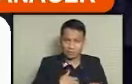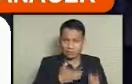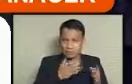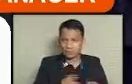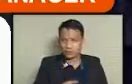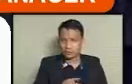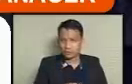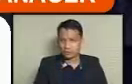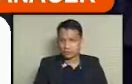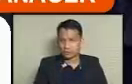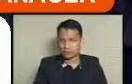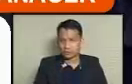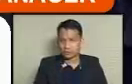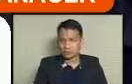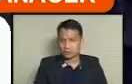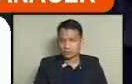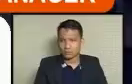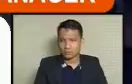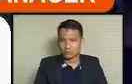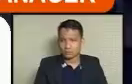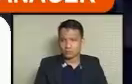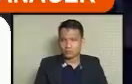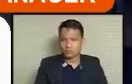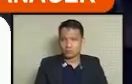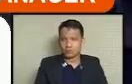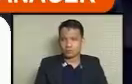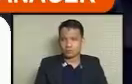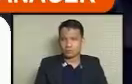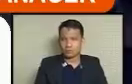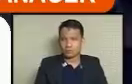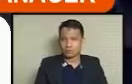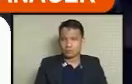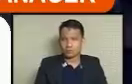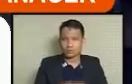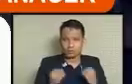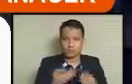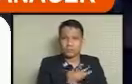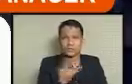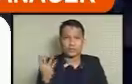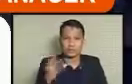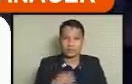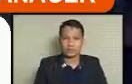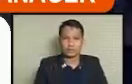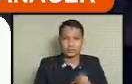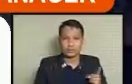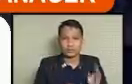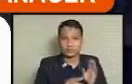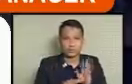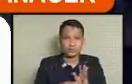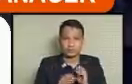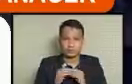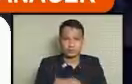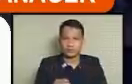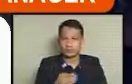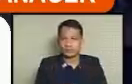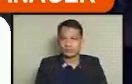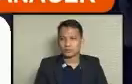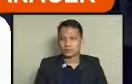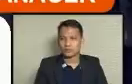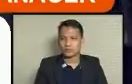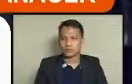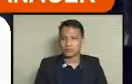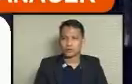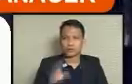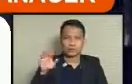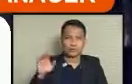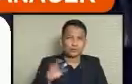'yan? I-verify ko dito po yung ano, status ng ano niya. Sir, marami po sila, sir. Hindi, kahit po yung lead lang, hindi po yung tao, sir. Hindi, para sir.